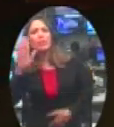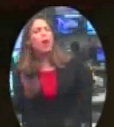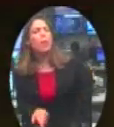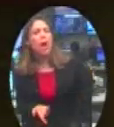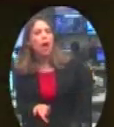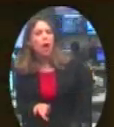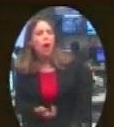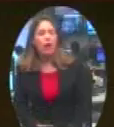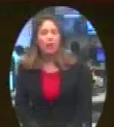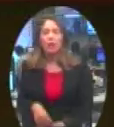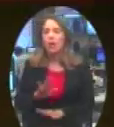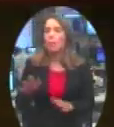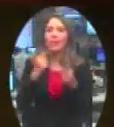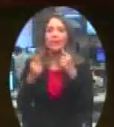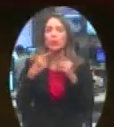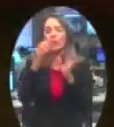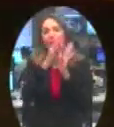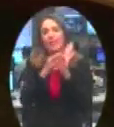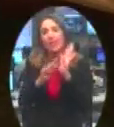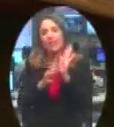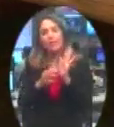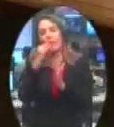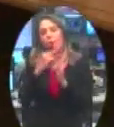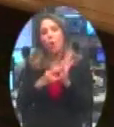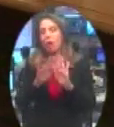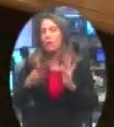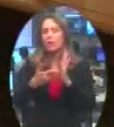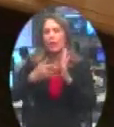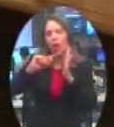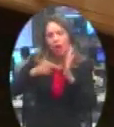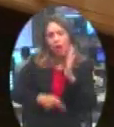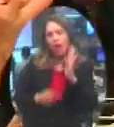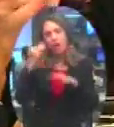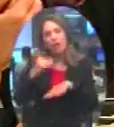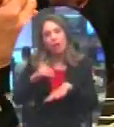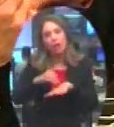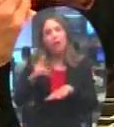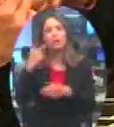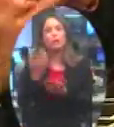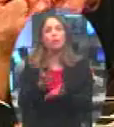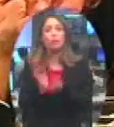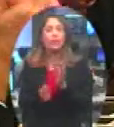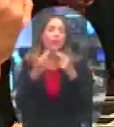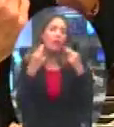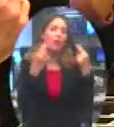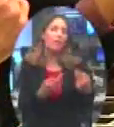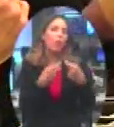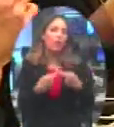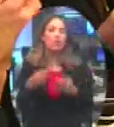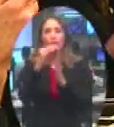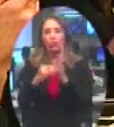בלי דיון על סעיפי החוק, בלי בדיקה מדוקדקת של הערות הייעוץ המשפטי, וכך הגיבו חברי הכנסת מהרשימה